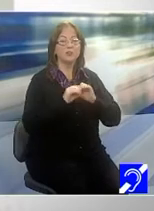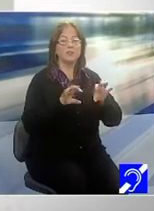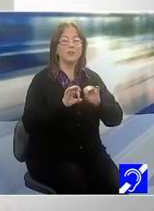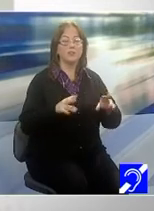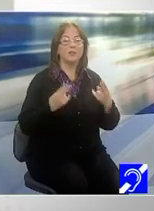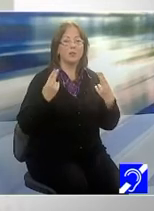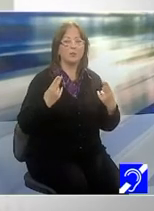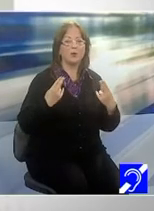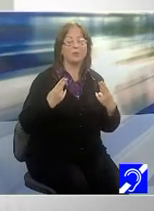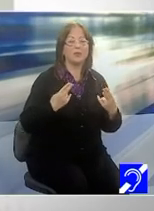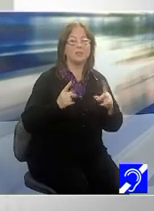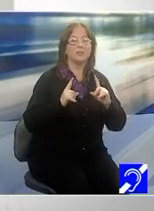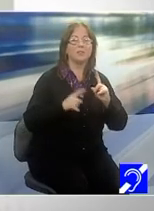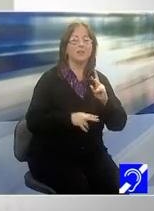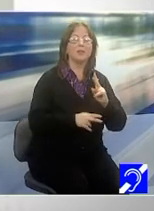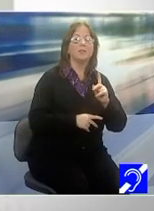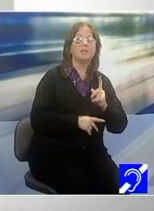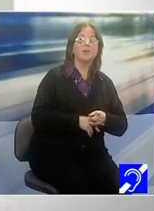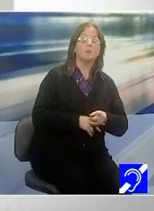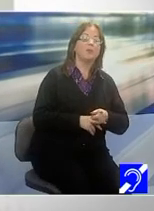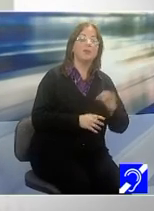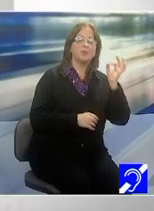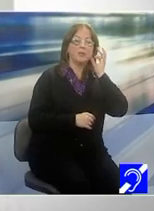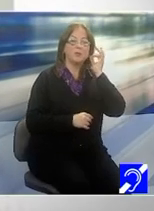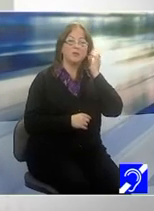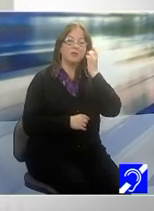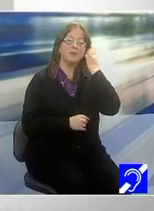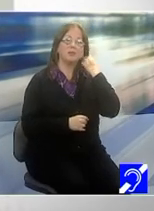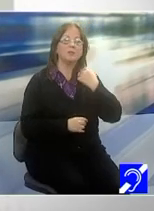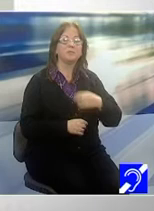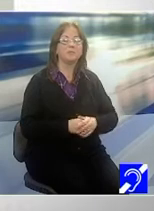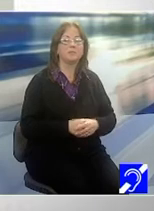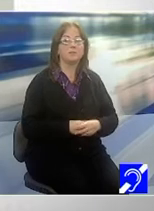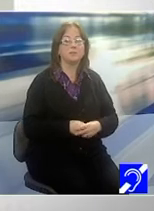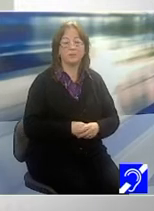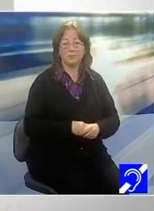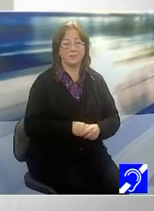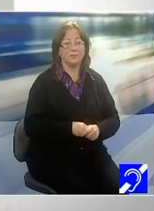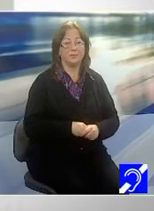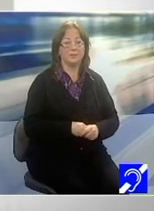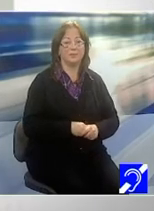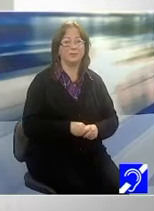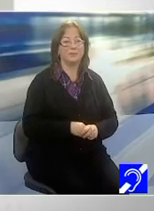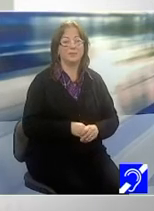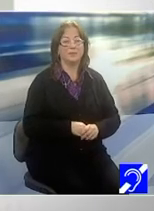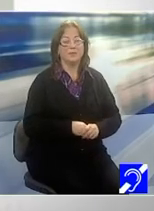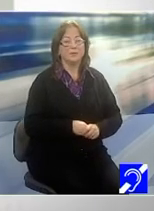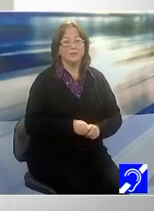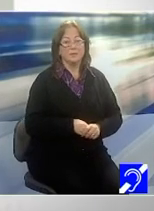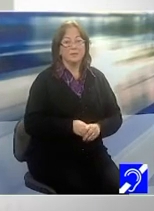audă. Acum, faptul că, într-adevăr, ei nu țin de guvern și până la urmă e o chestiune de voință politică din partea partidelor care sunt reprezentate în